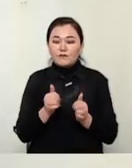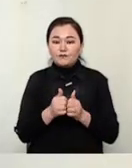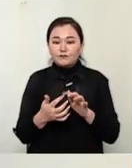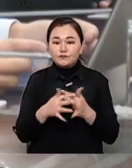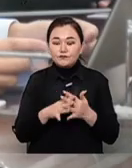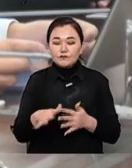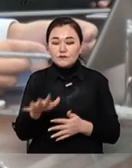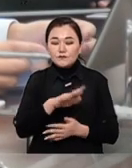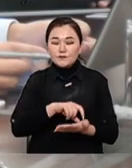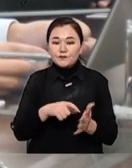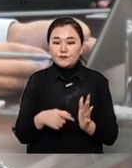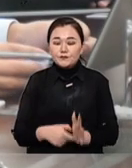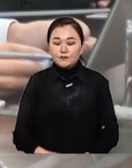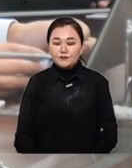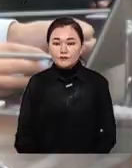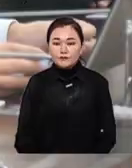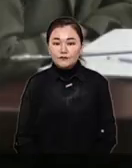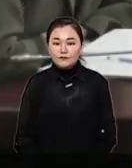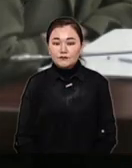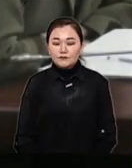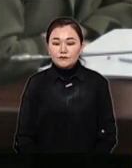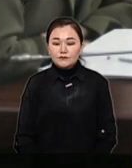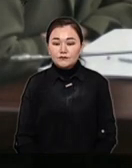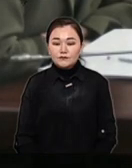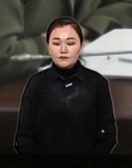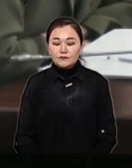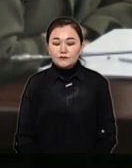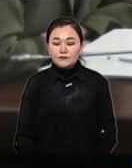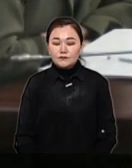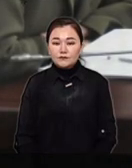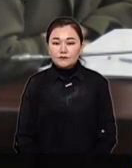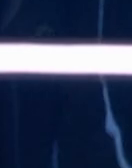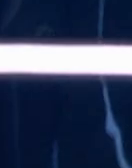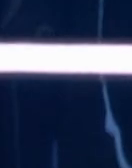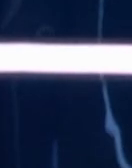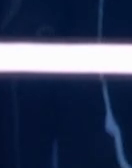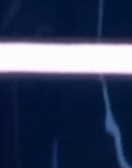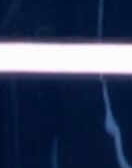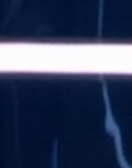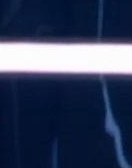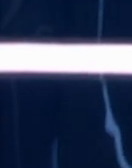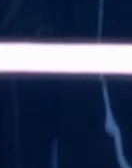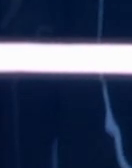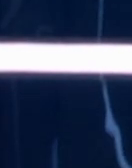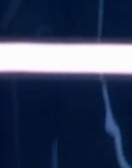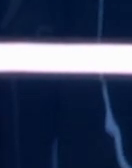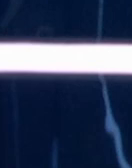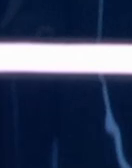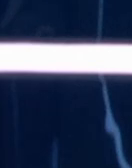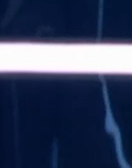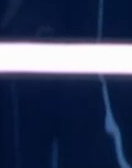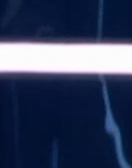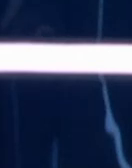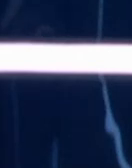близлежащие населенные пункты. Динара Нургалиева, Дидар Юлиев, Информбюро, Астана. Каждый вечер мы рассказываем обо всем,